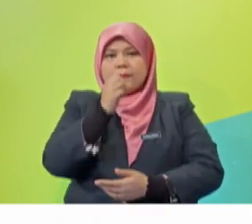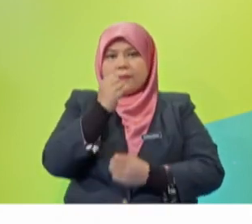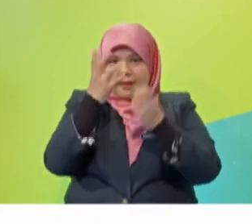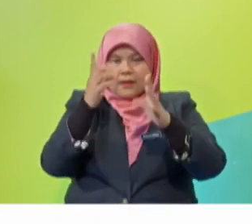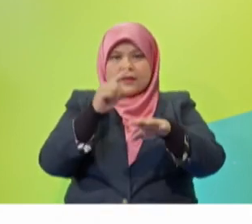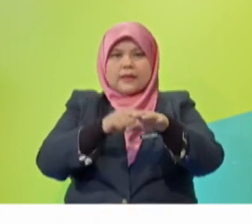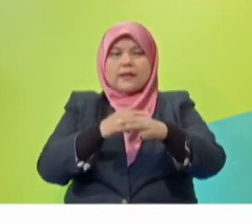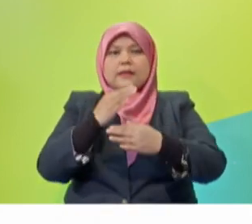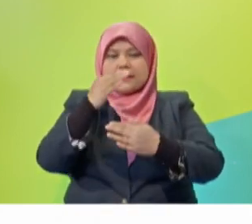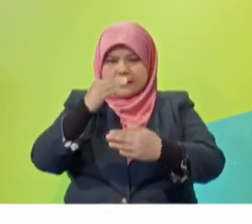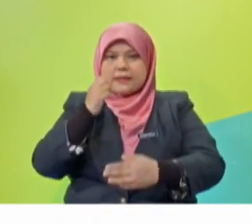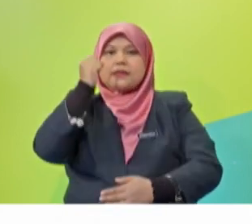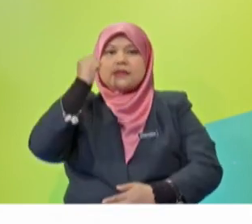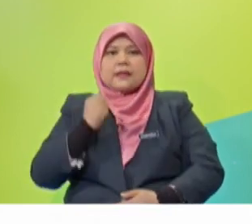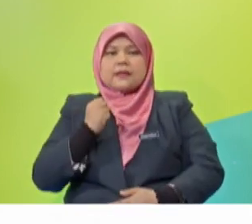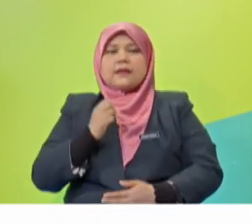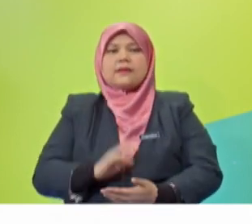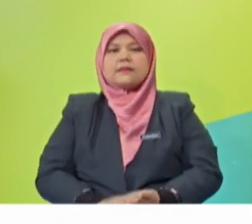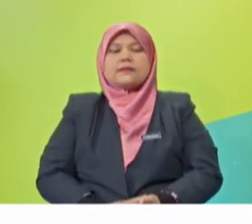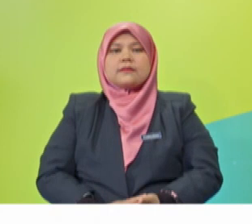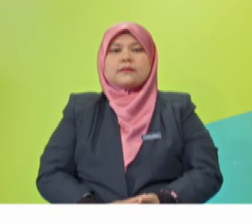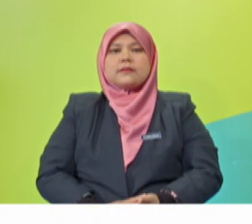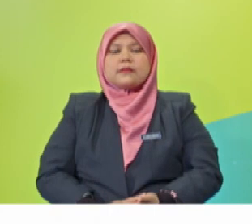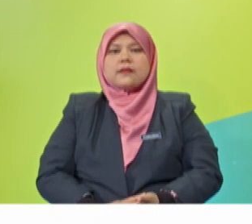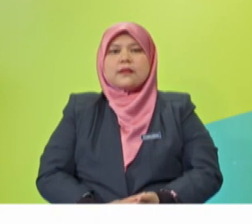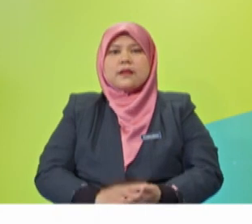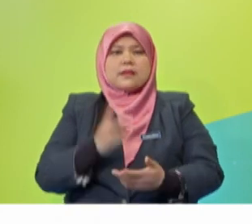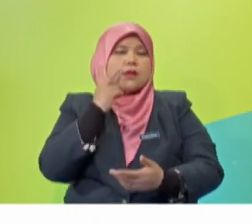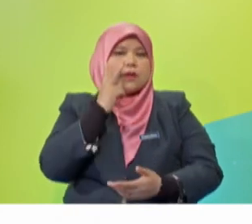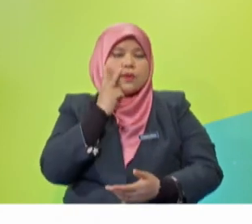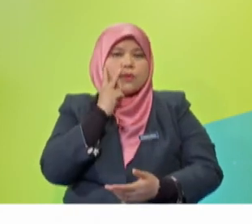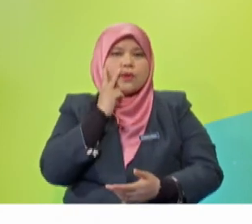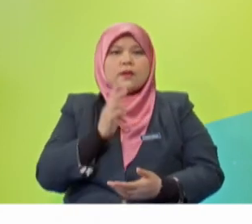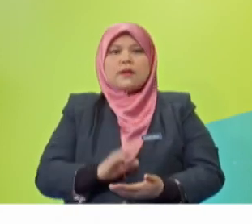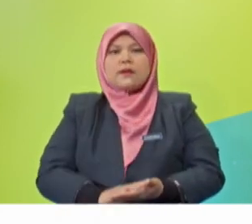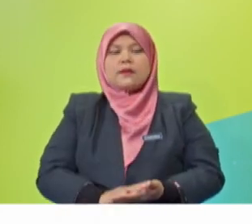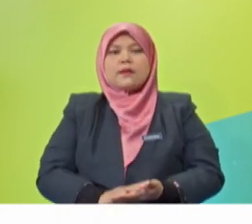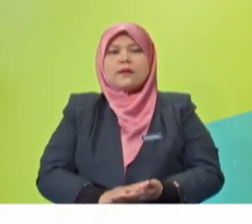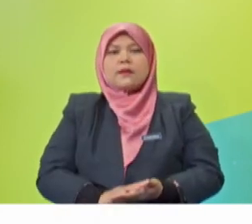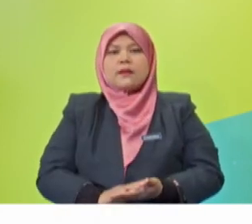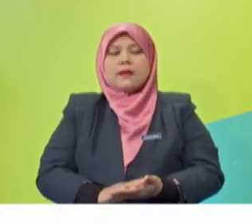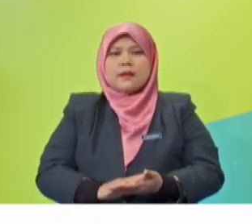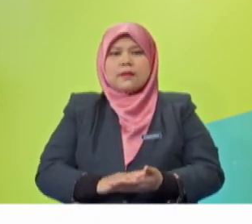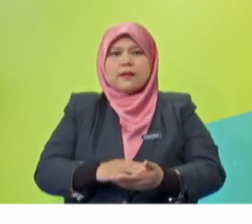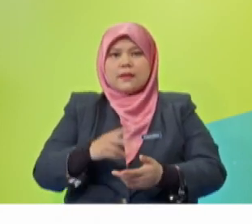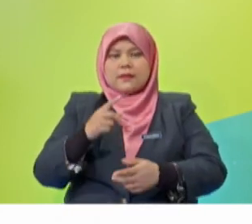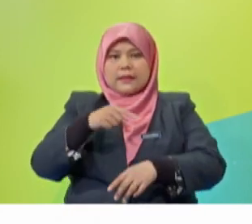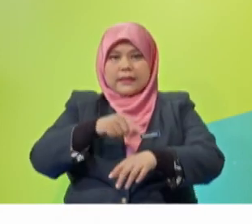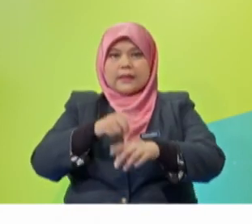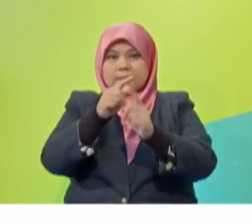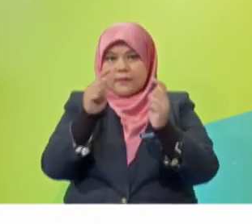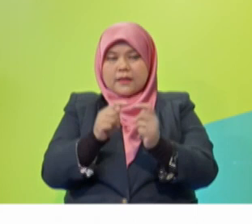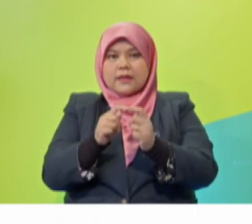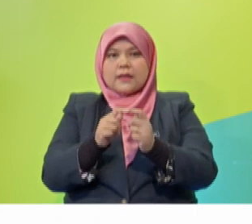negeri Johor kan. Okey, manakala kalau sayur-sayuran, kita tahulah sayur-sayuran ni memerlukan kawasan yang bersuhu sederhana